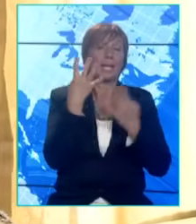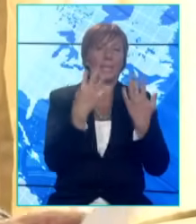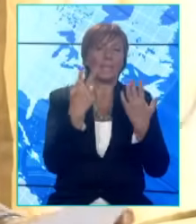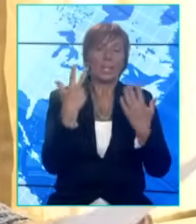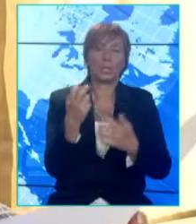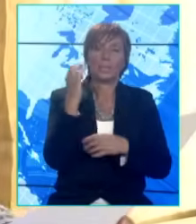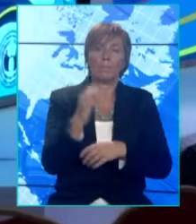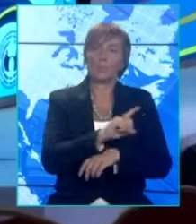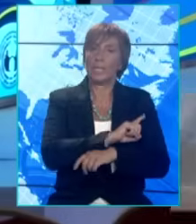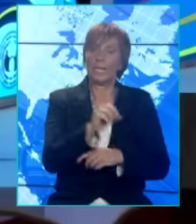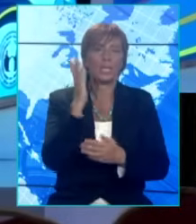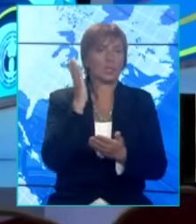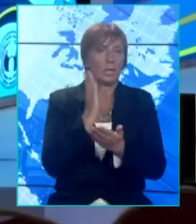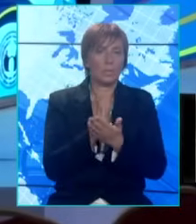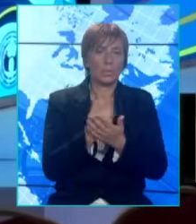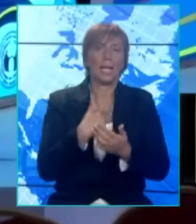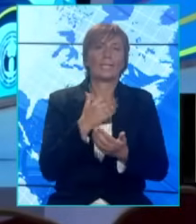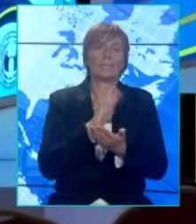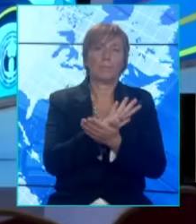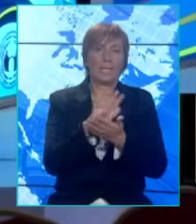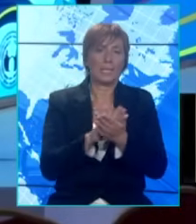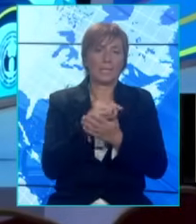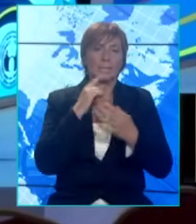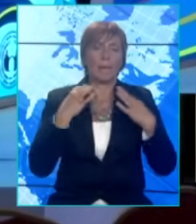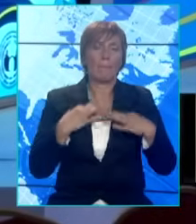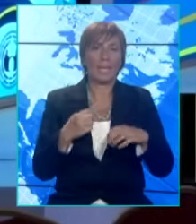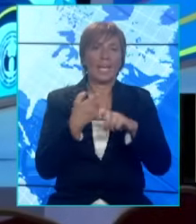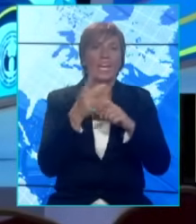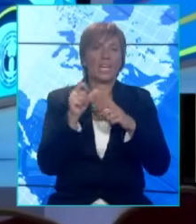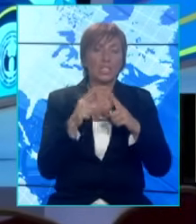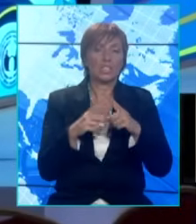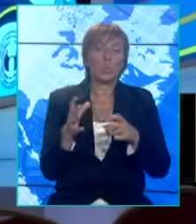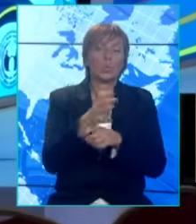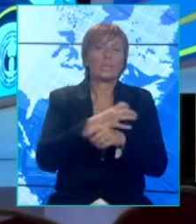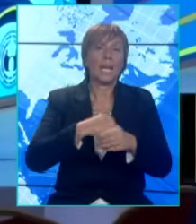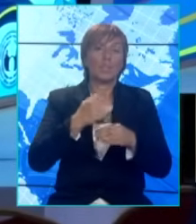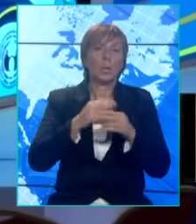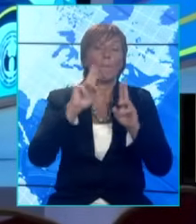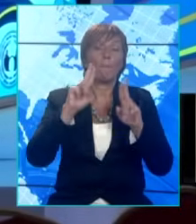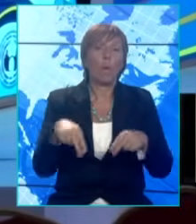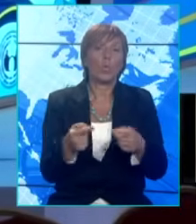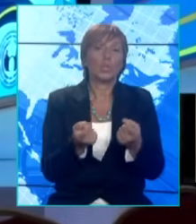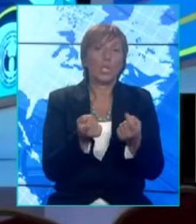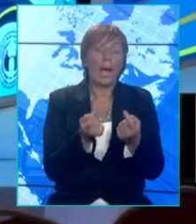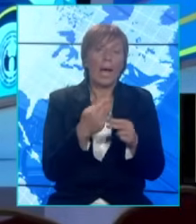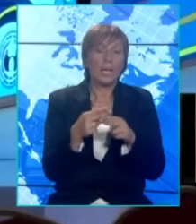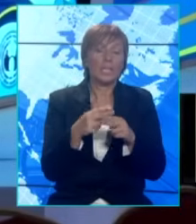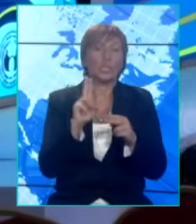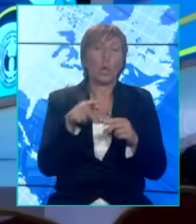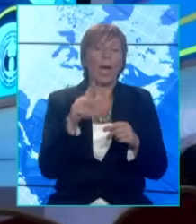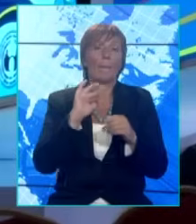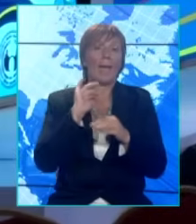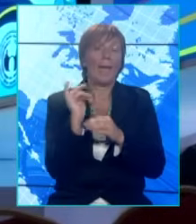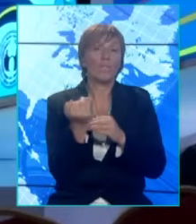ipak neće moći. Razgovarao sam s predsjedavajućom Krišić, ona nam je rekla da su u završnoj fazi neka moguća rješenja u kojima bi Europska unija to